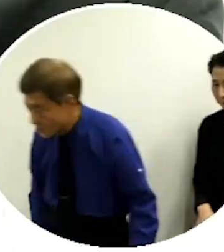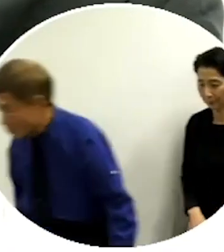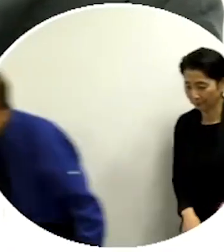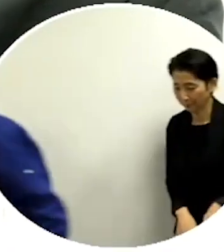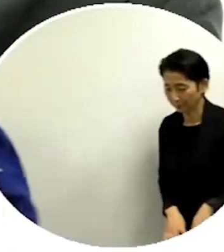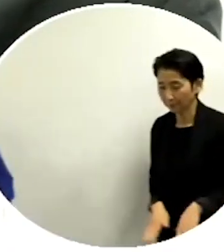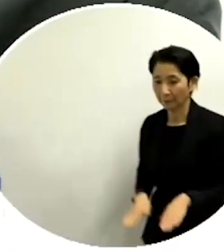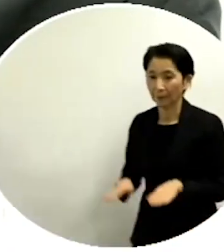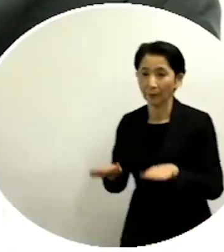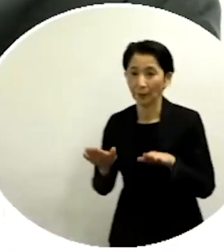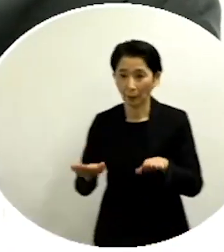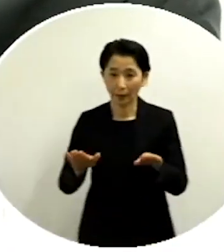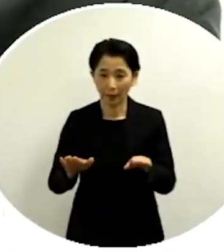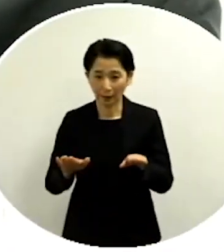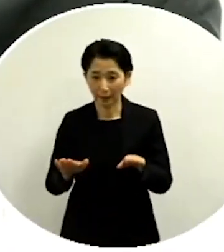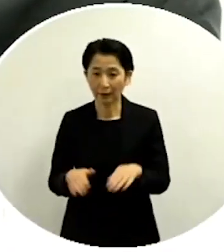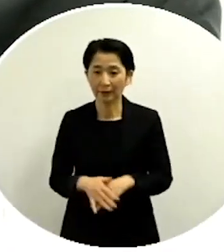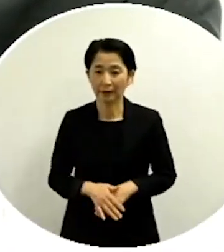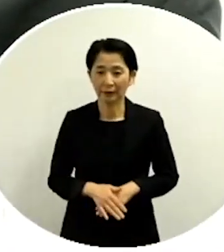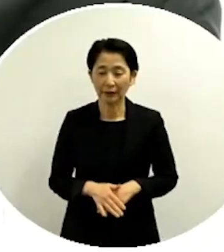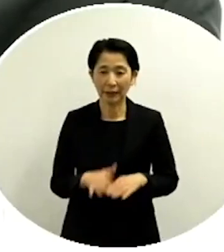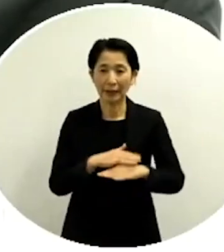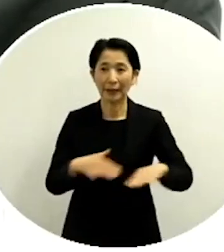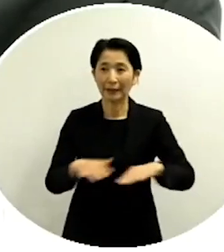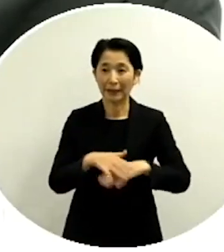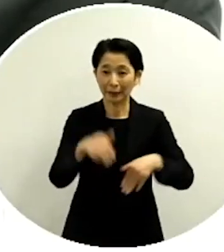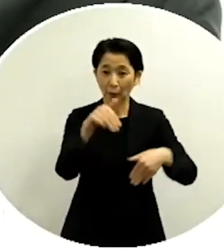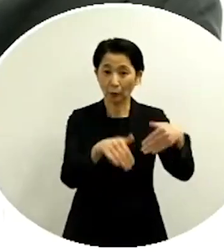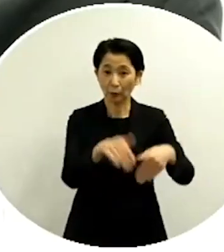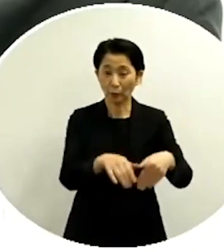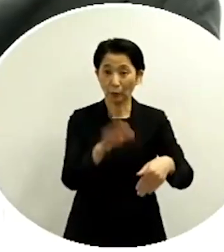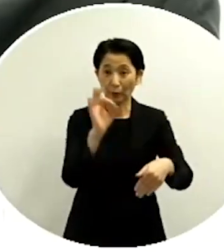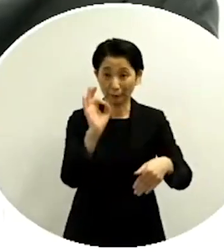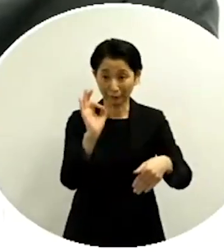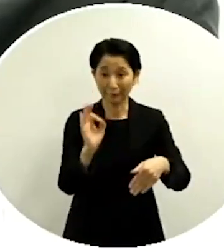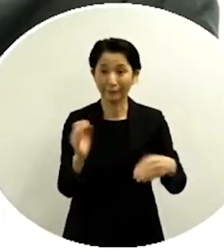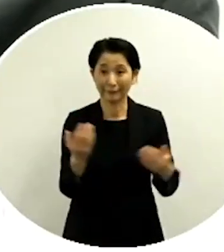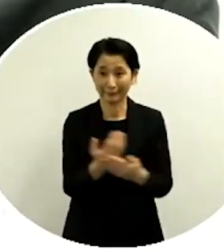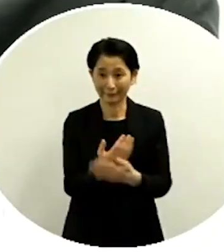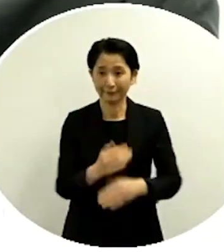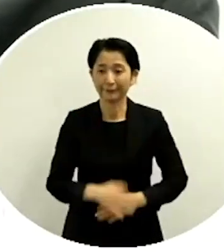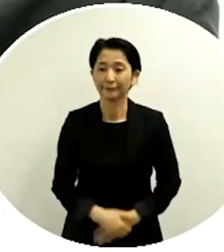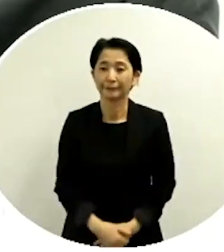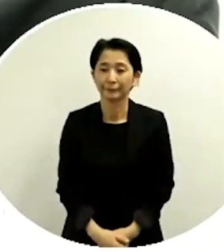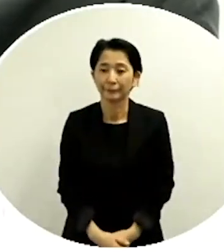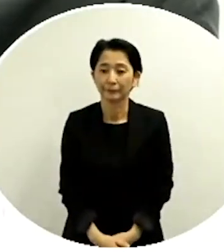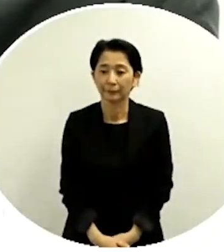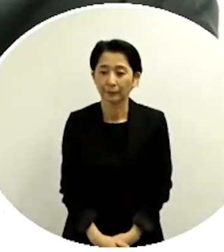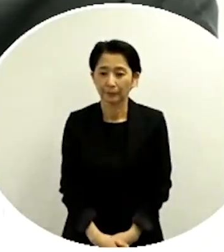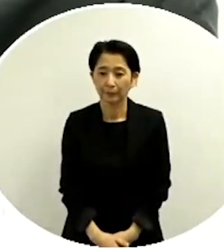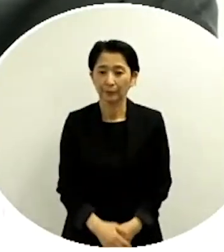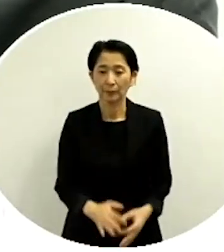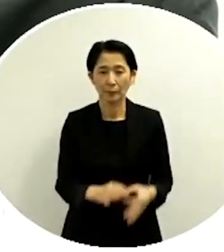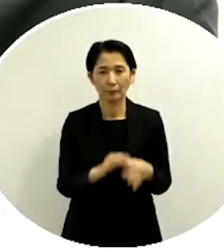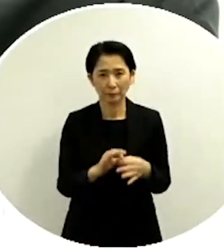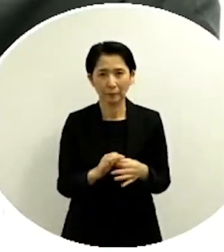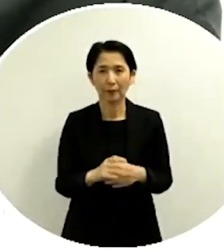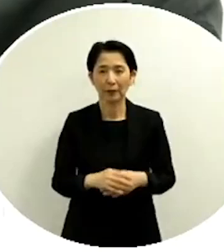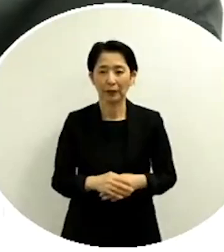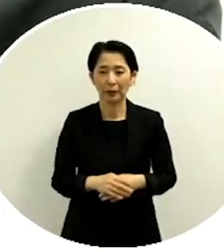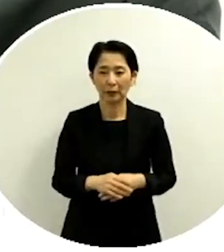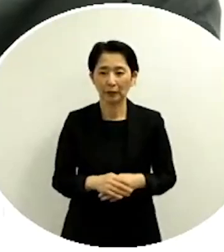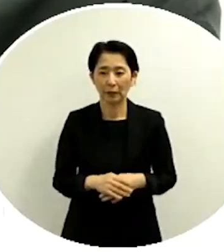で例えば投資選挙もネット投票が可能になっているんですねあとそうそれに限らずその